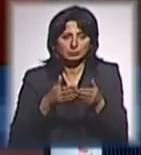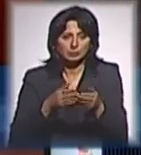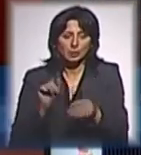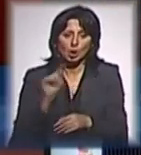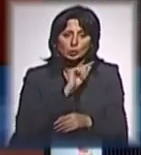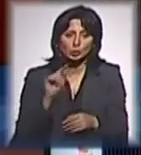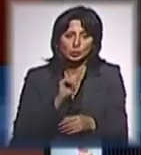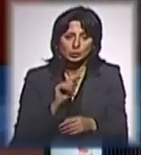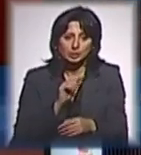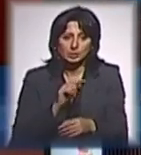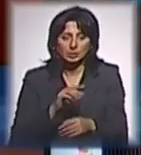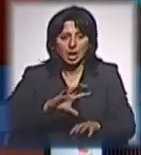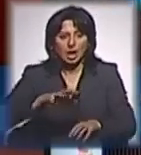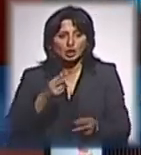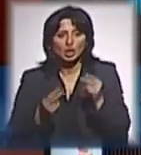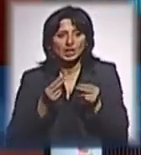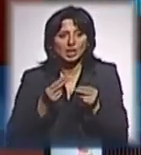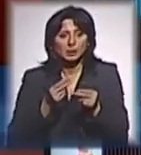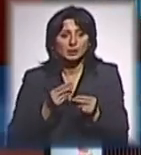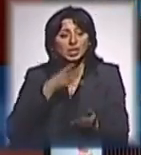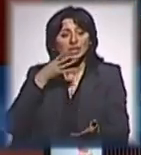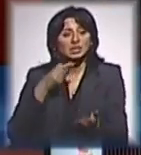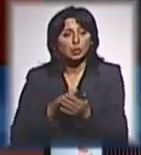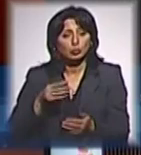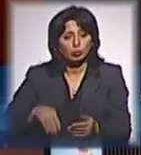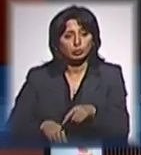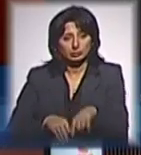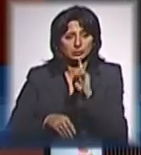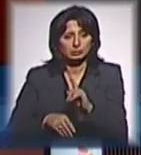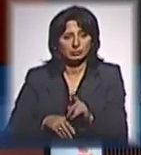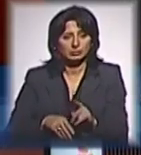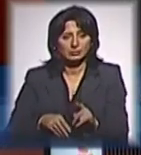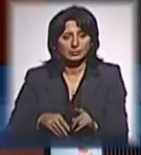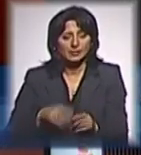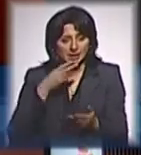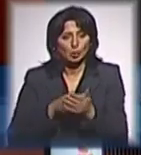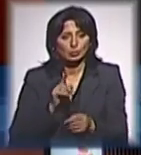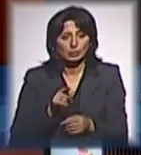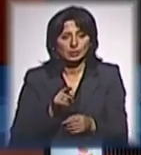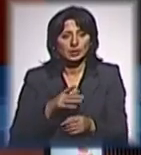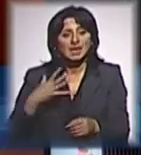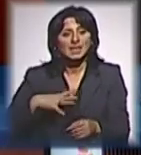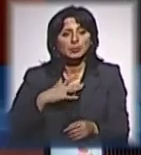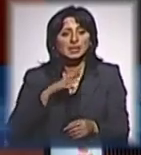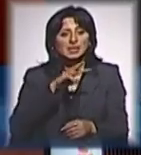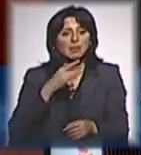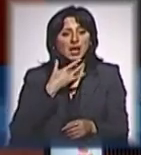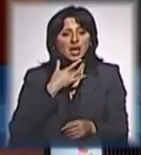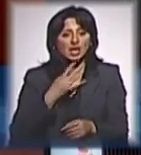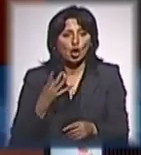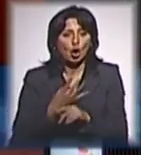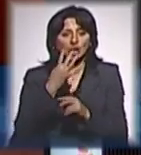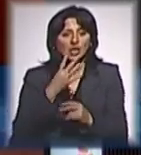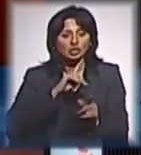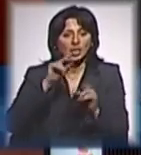წერნობას, არც კაზინოებში თამაშს, ოღონდ თავისი საკუთარი ფულით. ეკა. აი, როდესაც მაგალითად თბილისის მერი 4ჯერ იყო